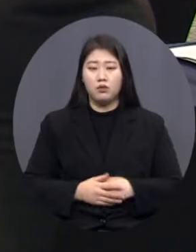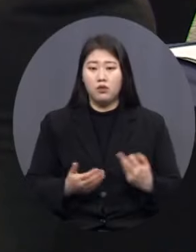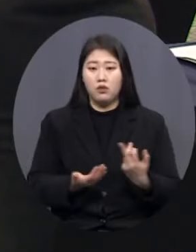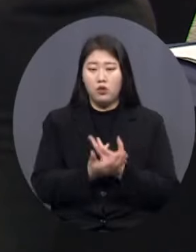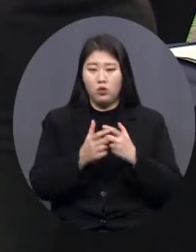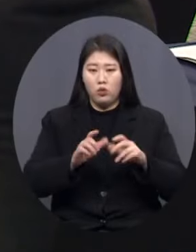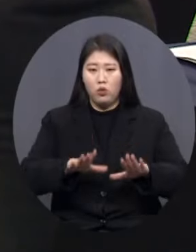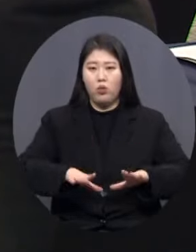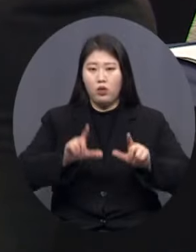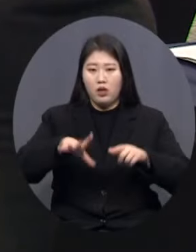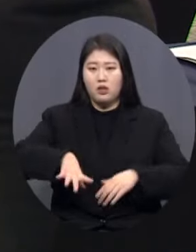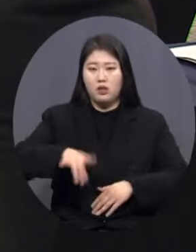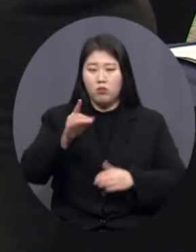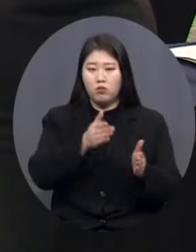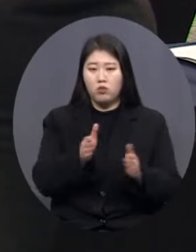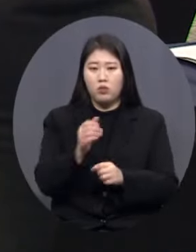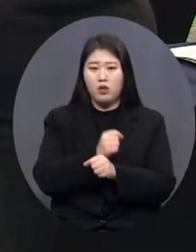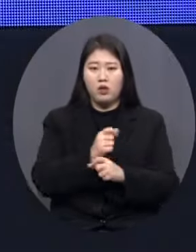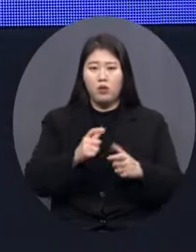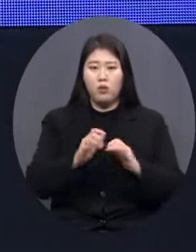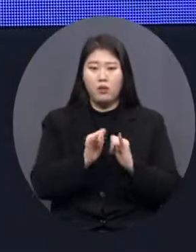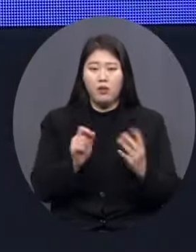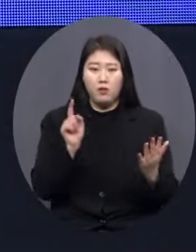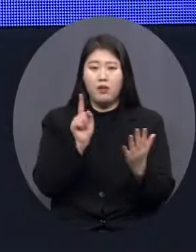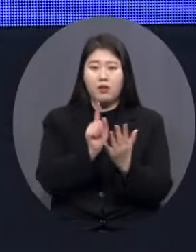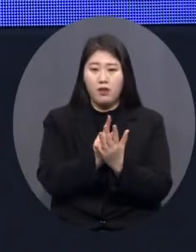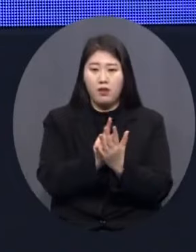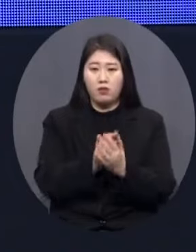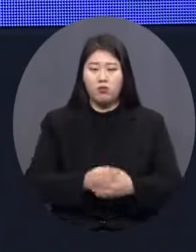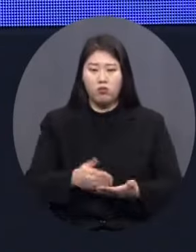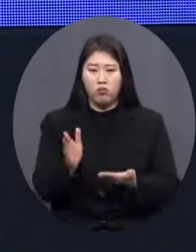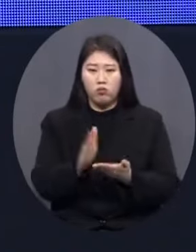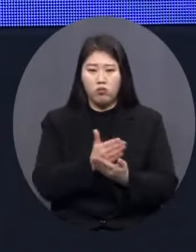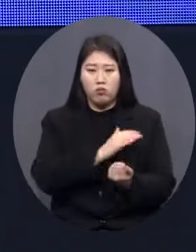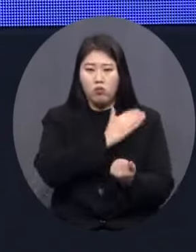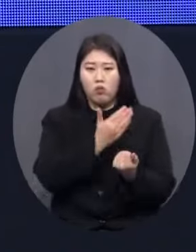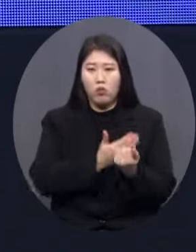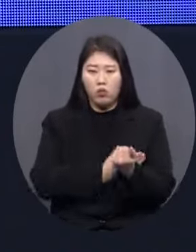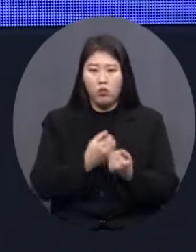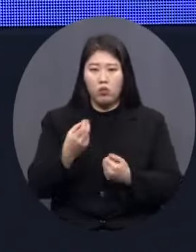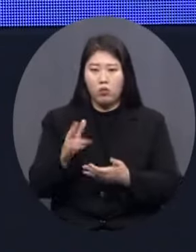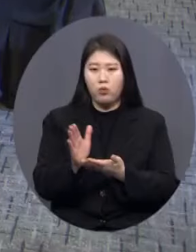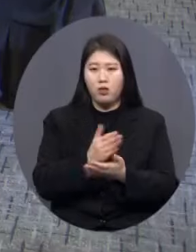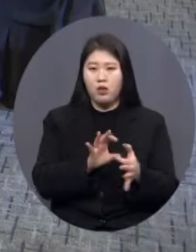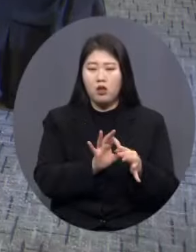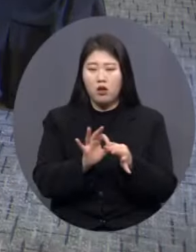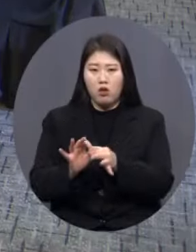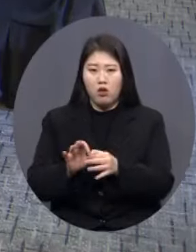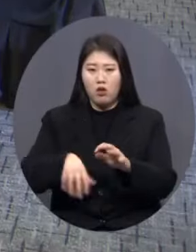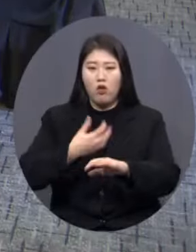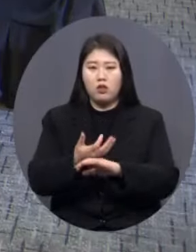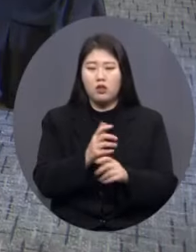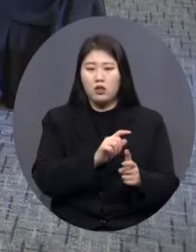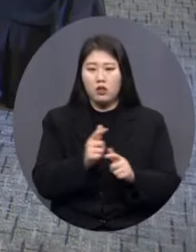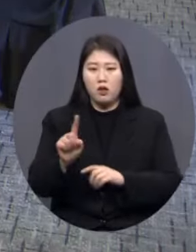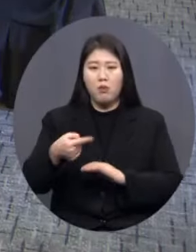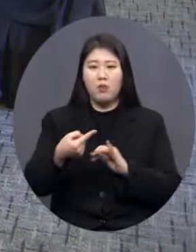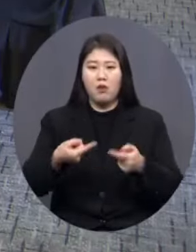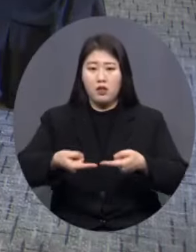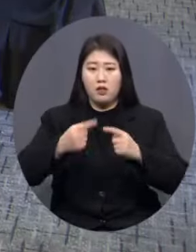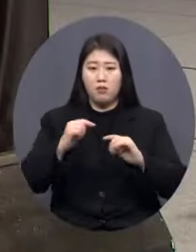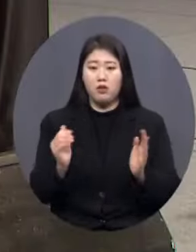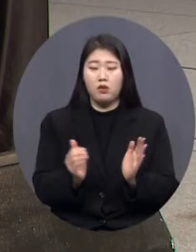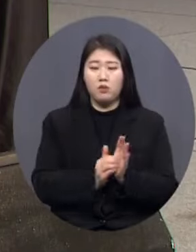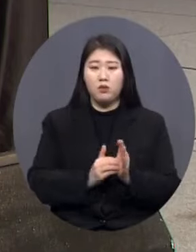제주도가 올해 처음 마련한 도민과의 대화, 분권과 분산, 연결과 혁신 분야에 도민 100여 명이